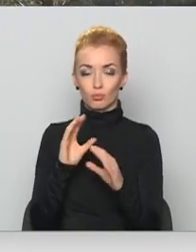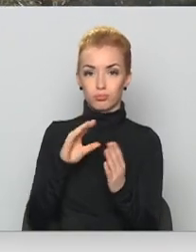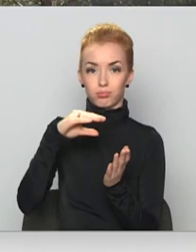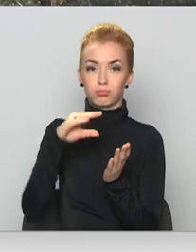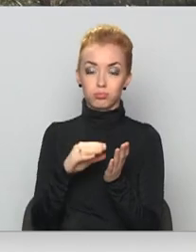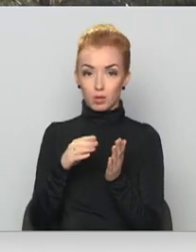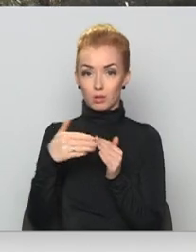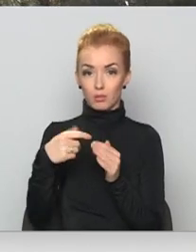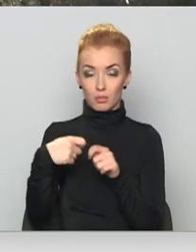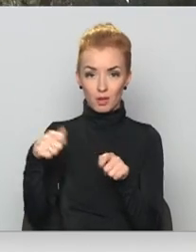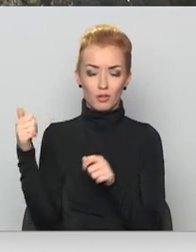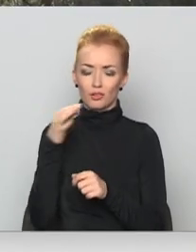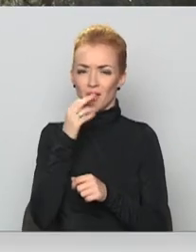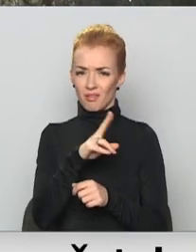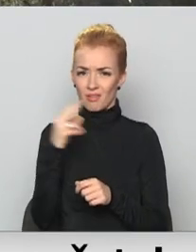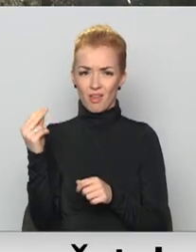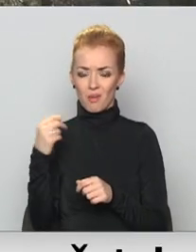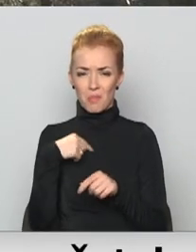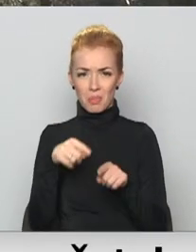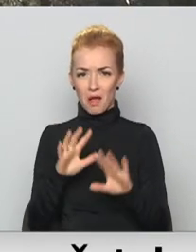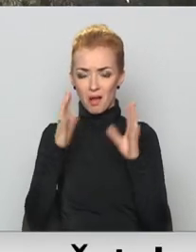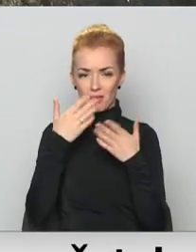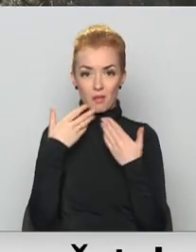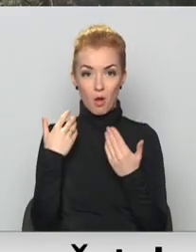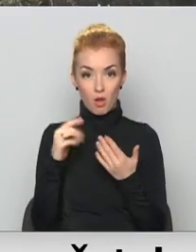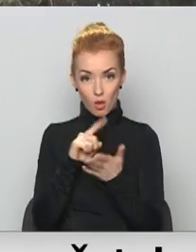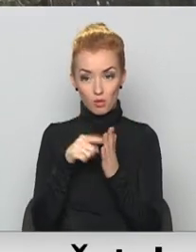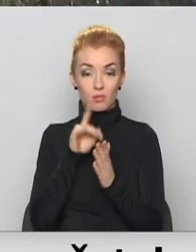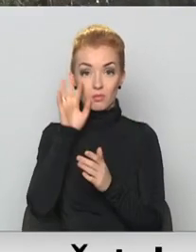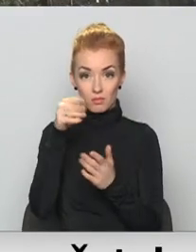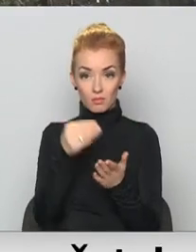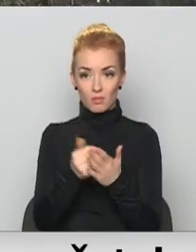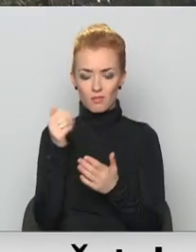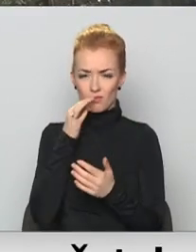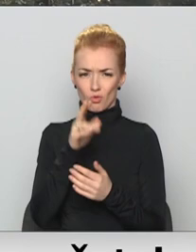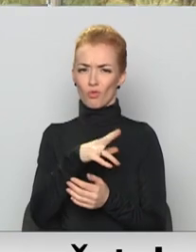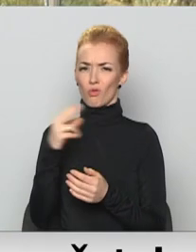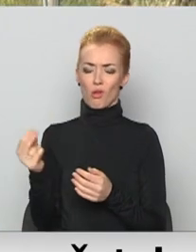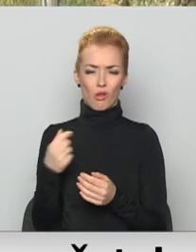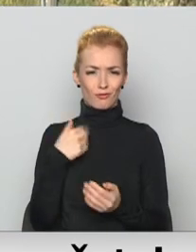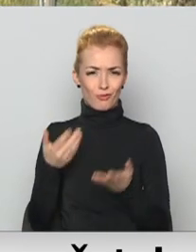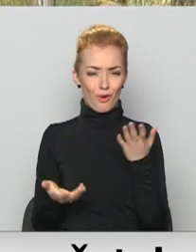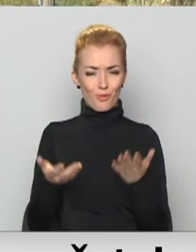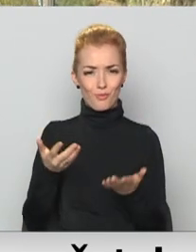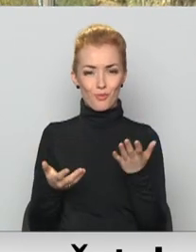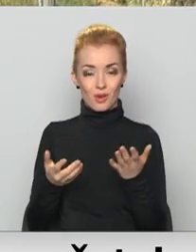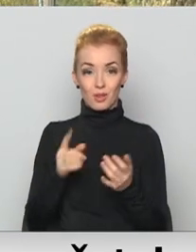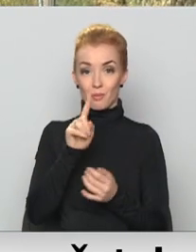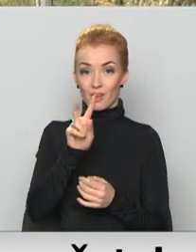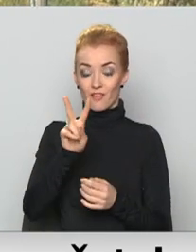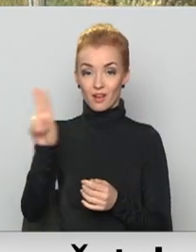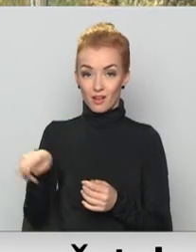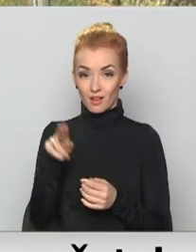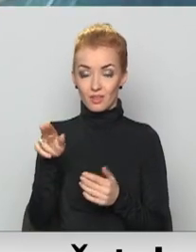vai pēc? Man nav bijis tā. Bet pirktu? Es diez vai. Pārtikas veterinārais